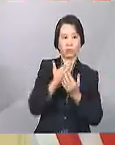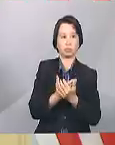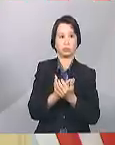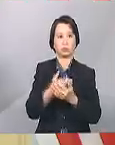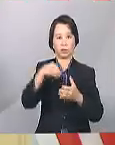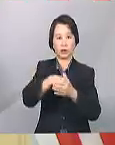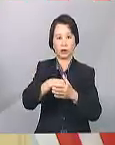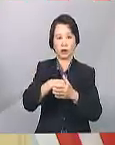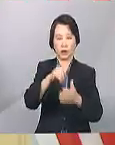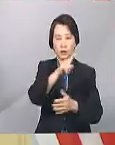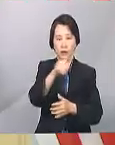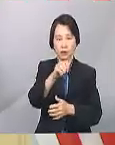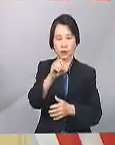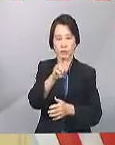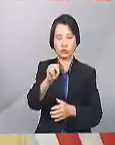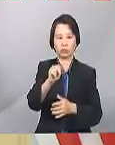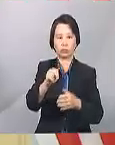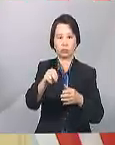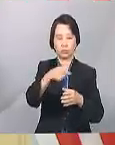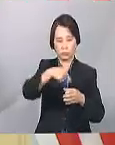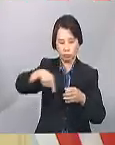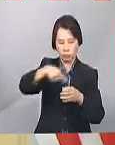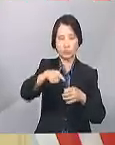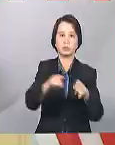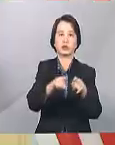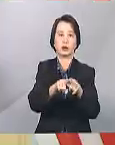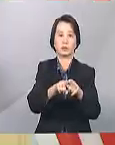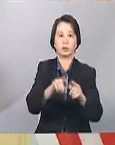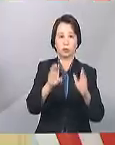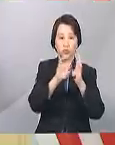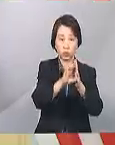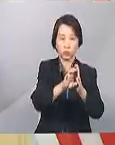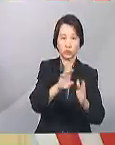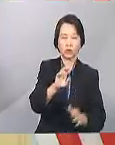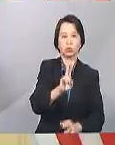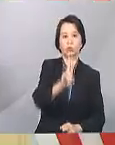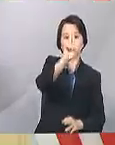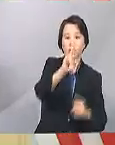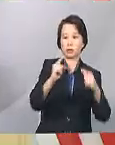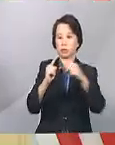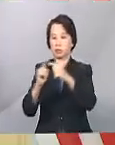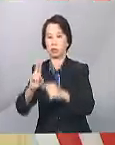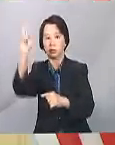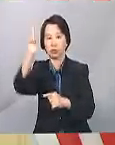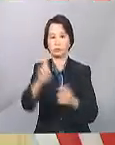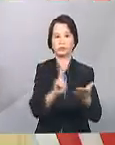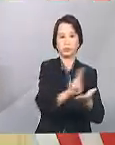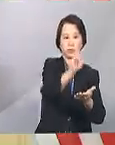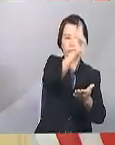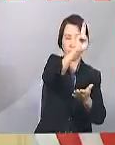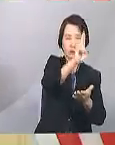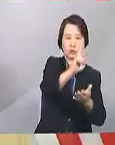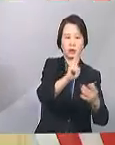di dalam zon yang sama, interzone. Sebagai contoh, zon utara ke zon utara. Universiti di zon